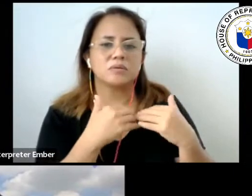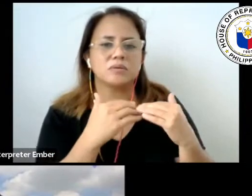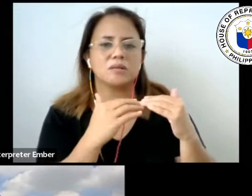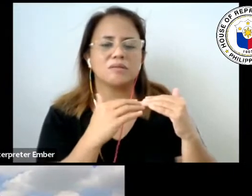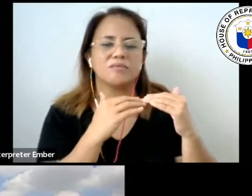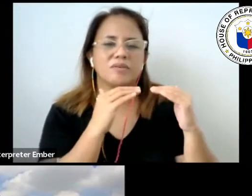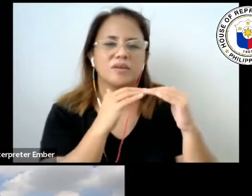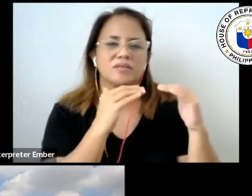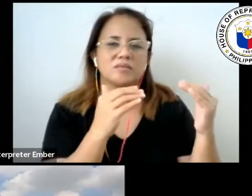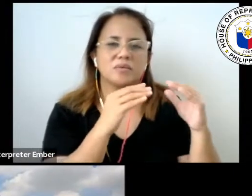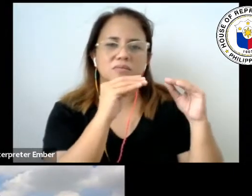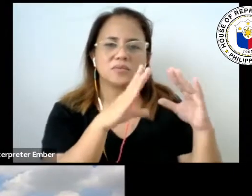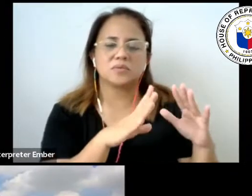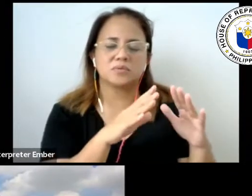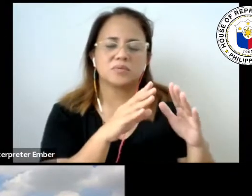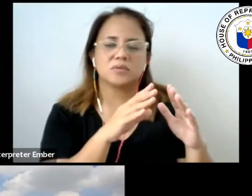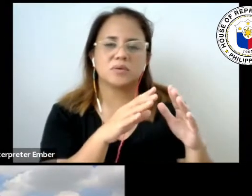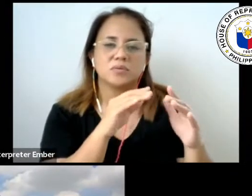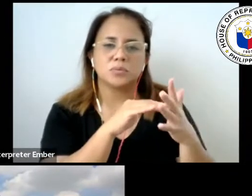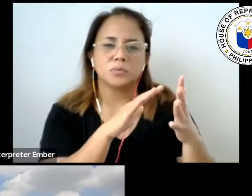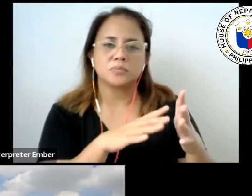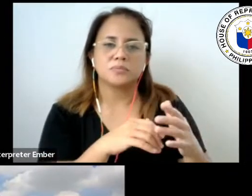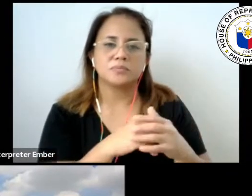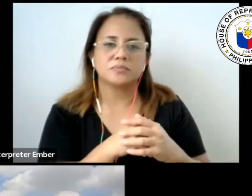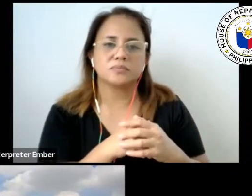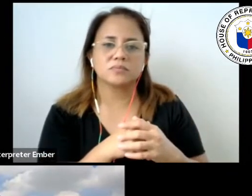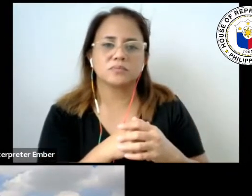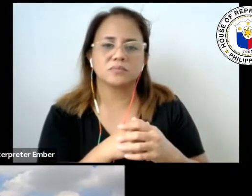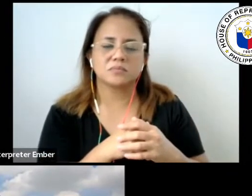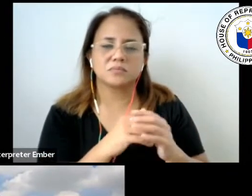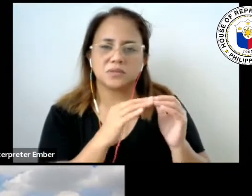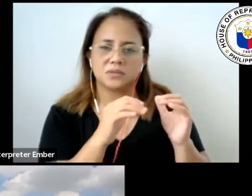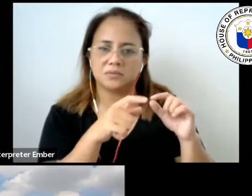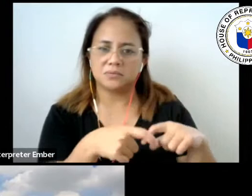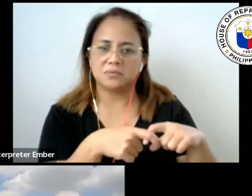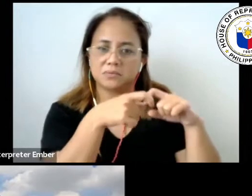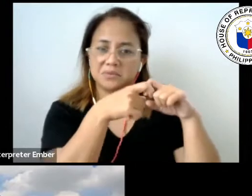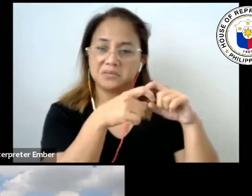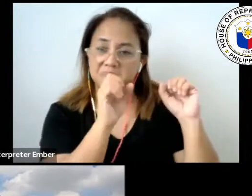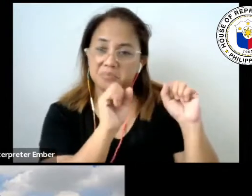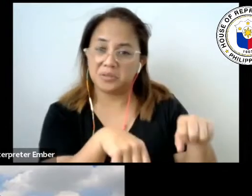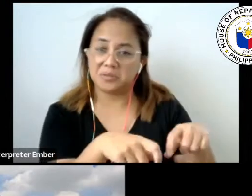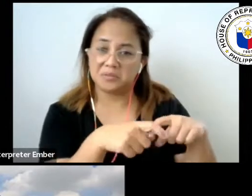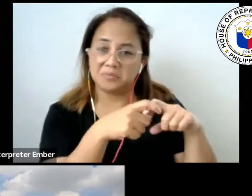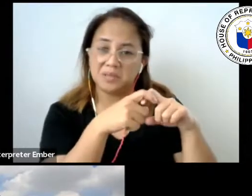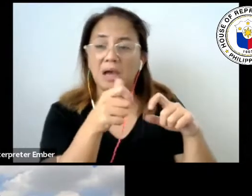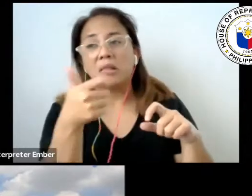mga estudyante at sa teachers. So would it not be fair to suspend in those areas?